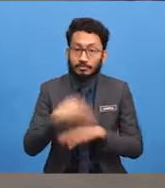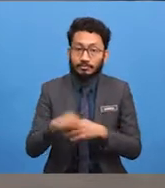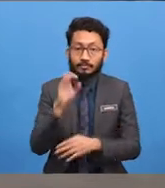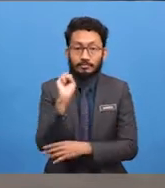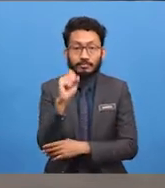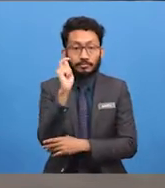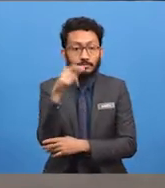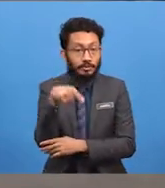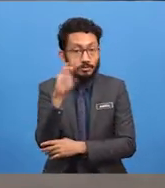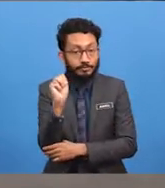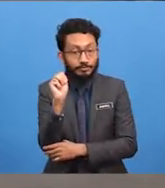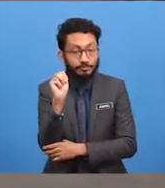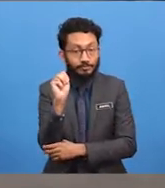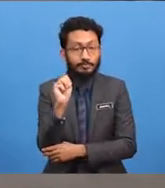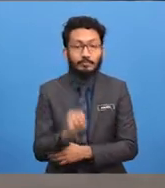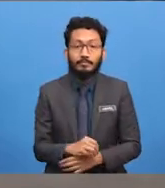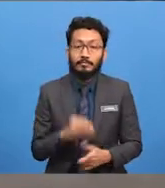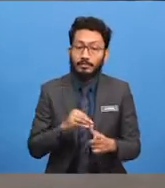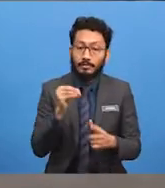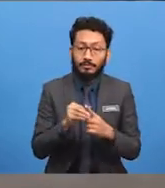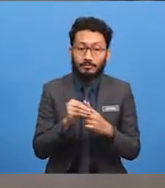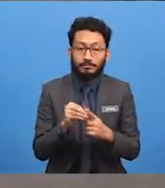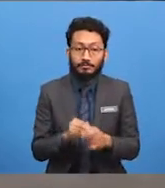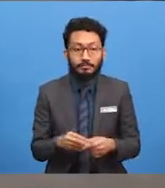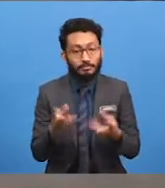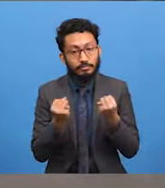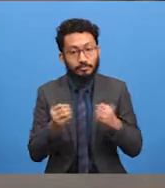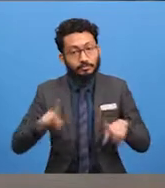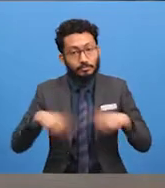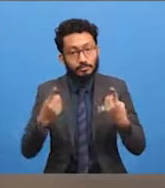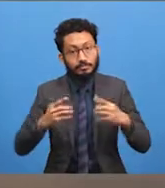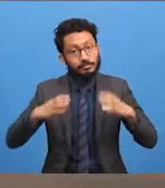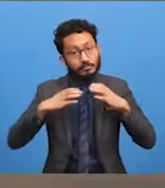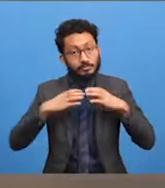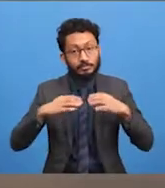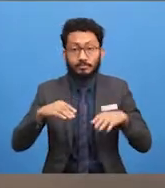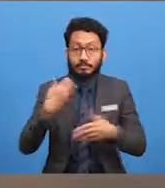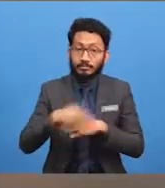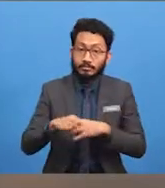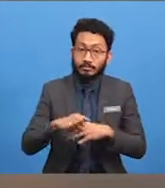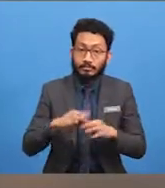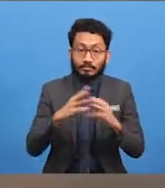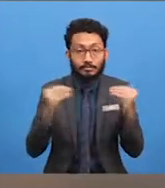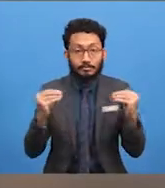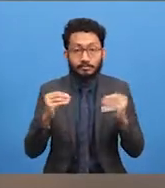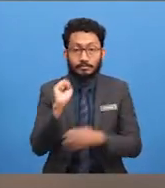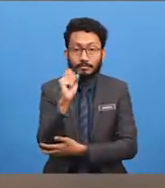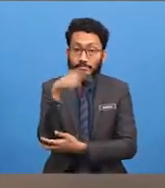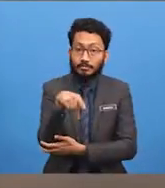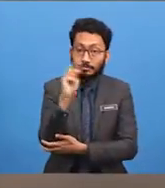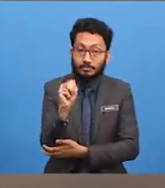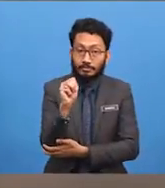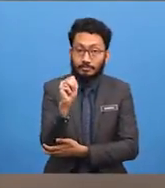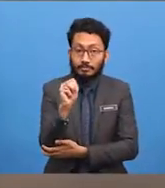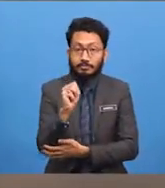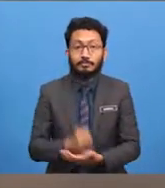telah merancang aktiviti percutian semasa cuti sekolah nanti? Ya, dalam kehidupan kita tidak